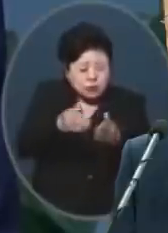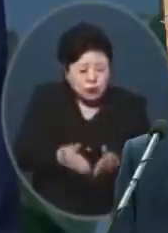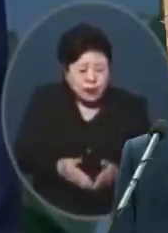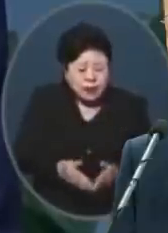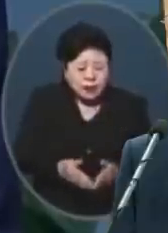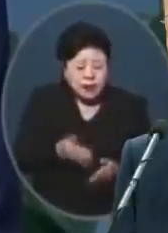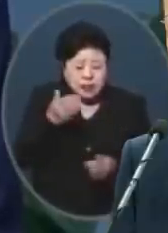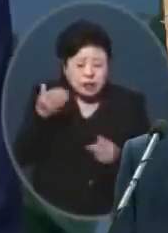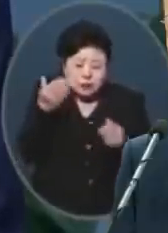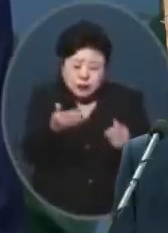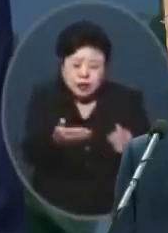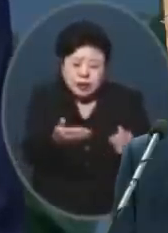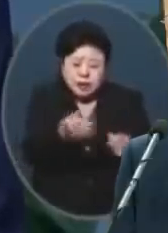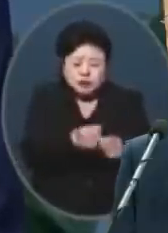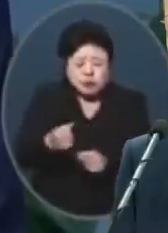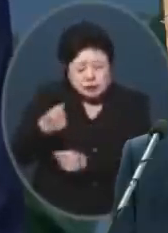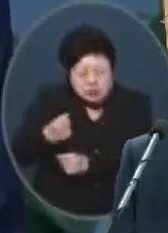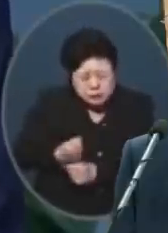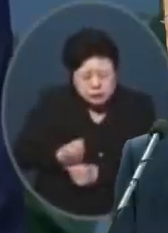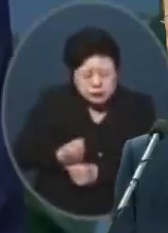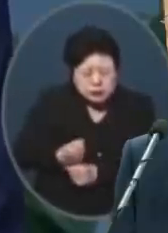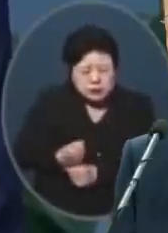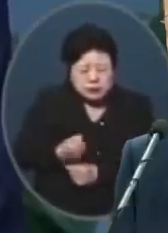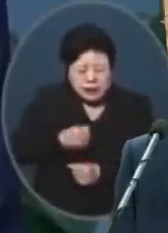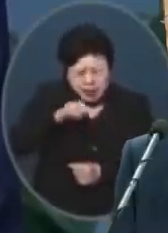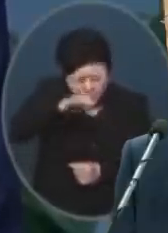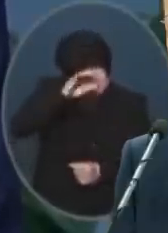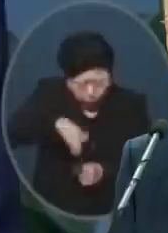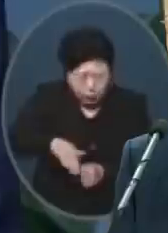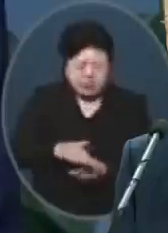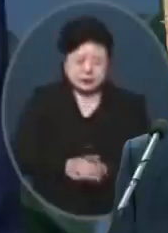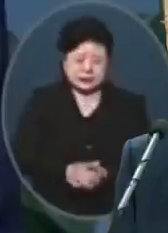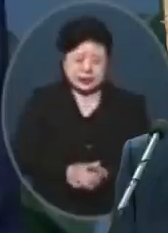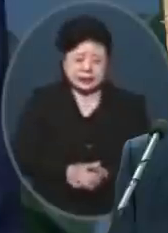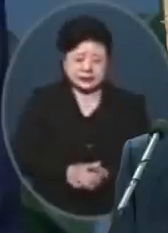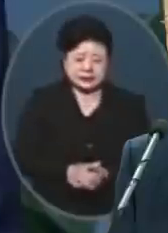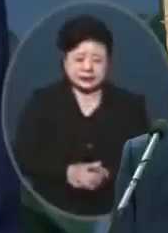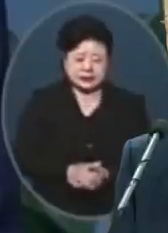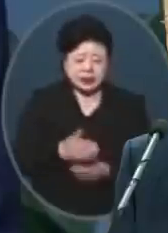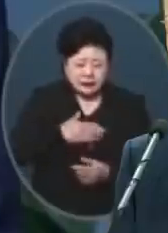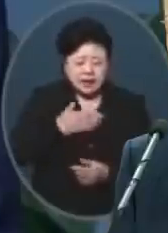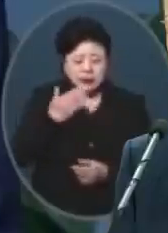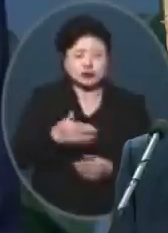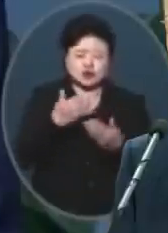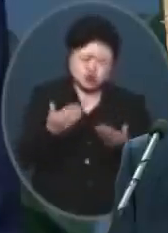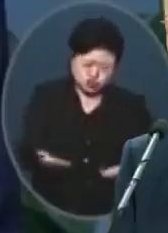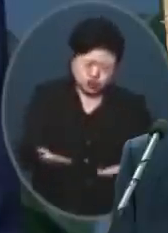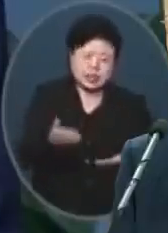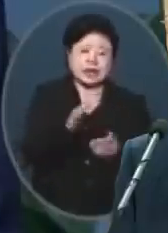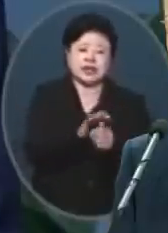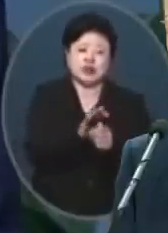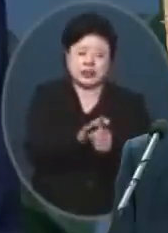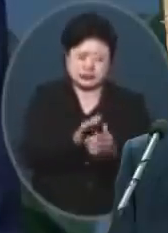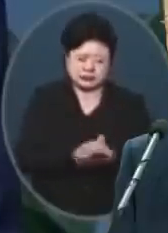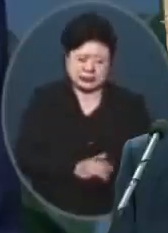여러분에게 수고하고 무거운 짐진 자들은 다 내게라 내가 너희들은